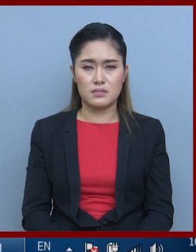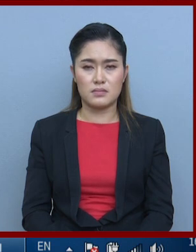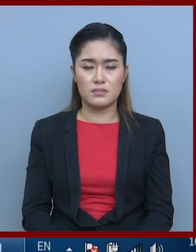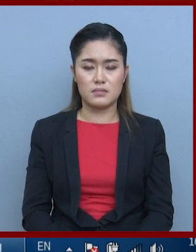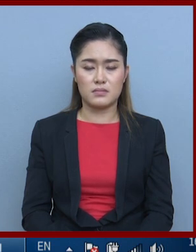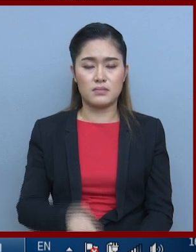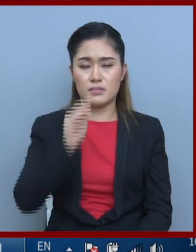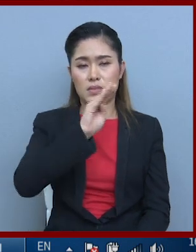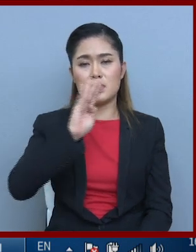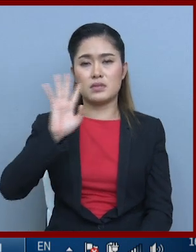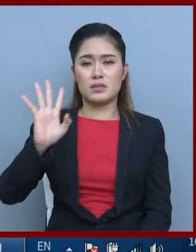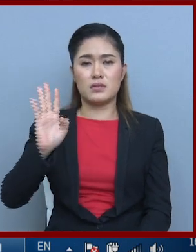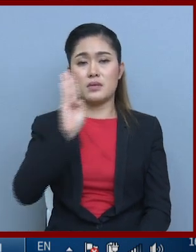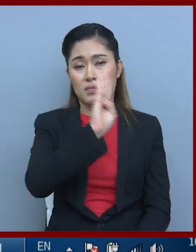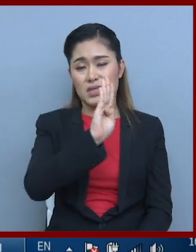B C